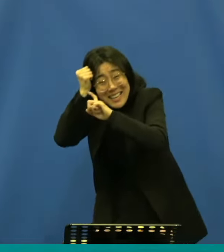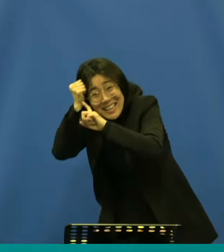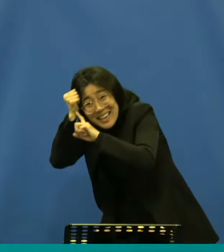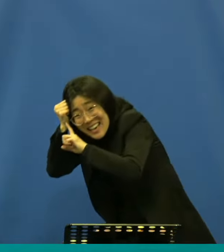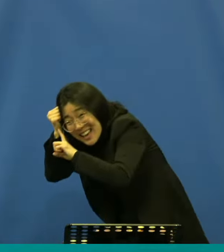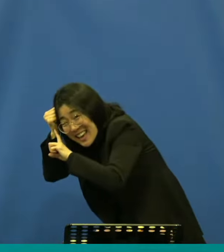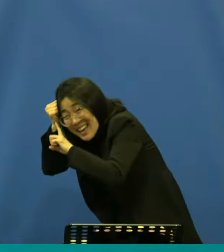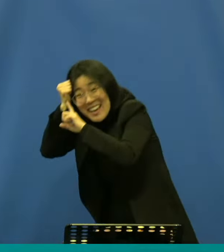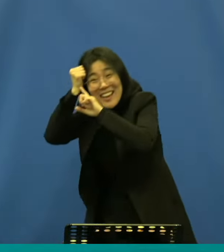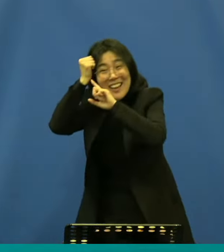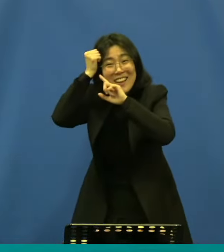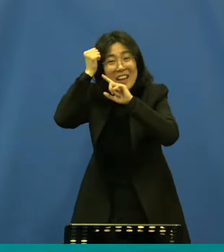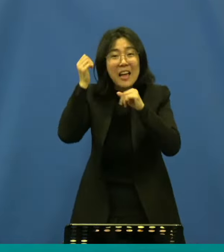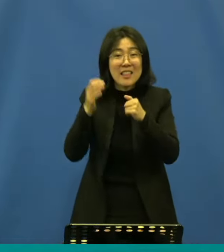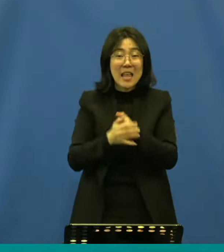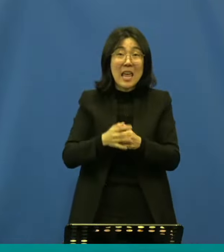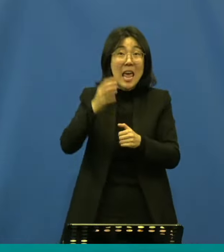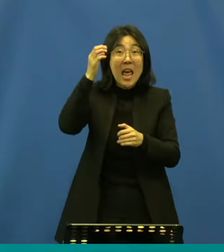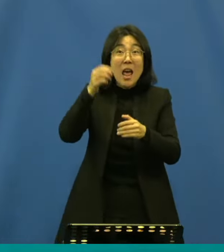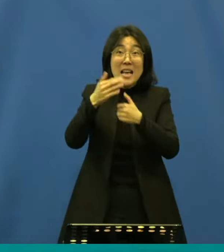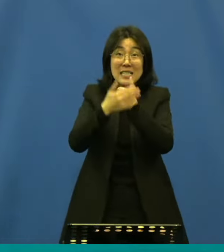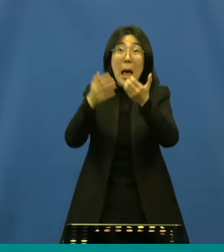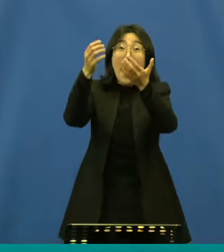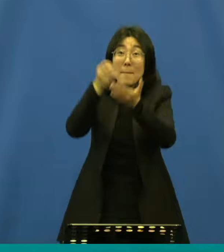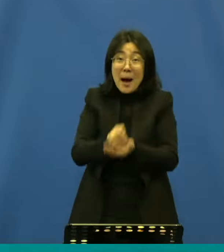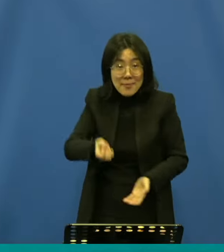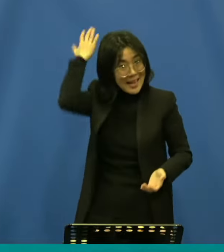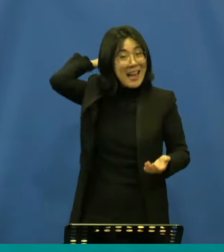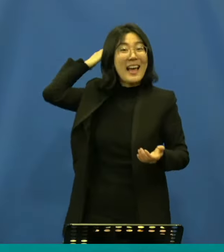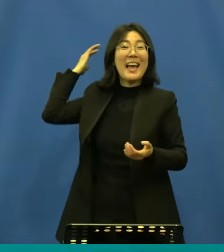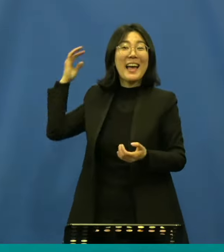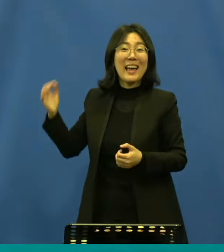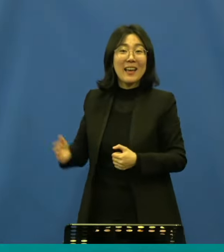아슬한 과거가 되어버려. 하나님의 은혜를 당연하게 여기는,